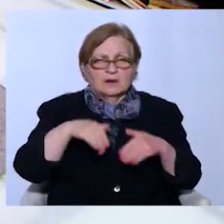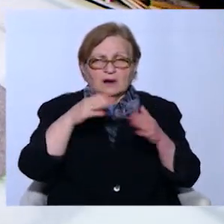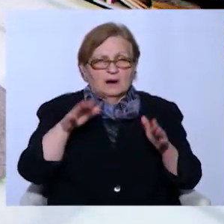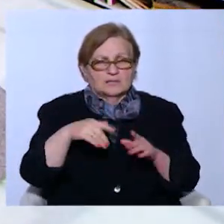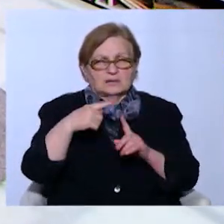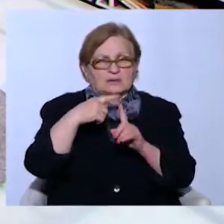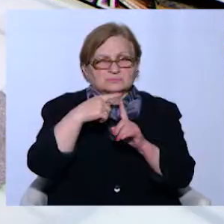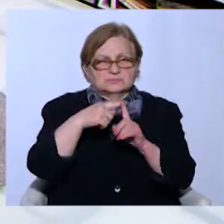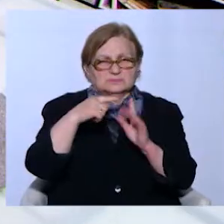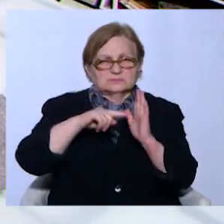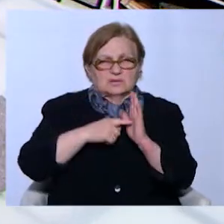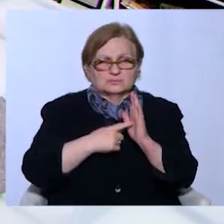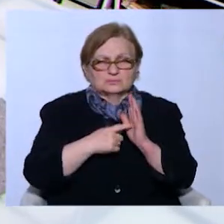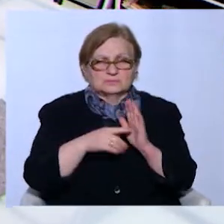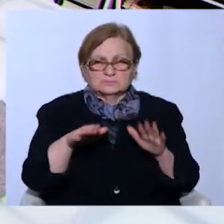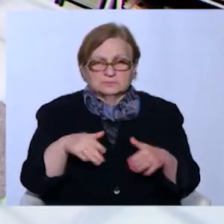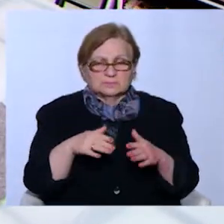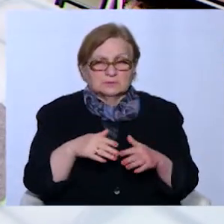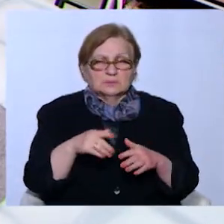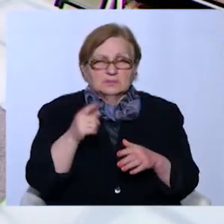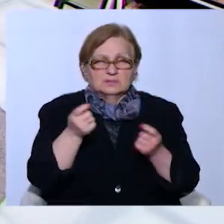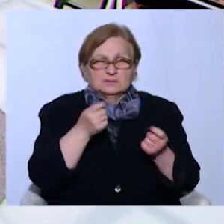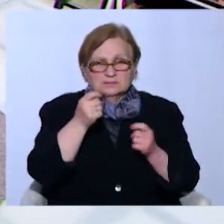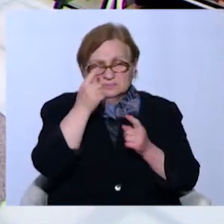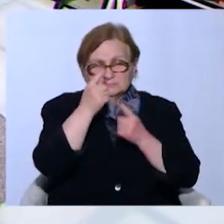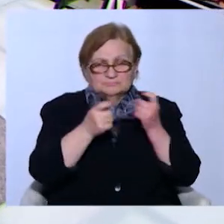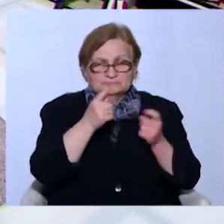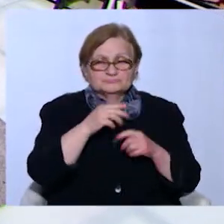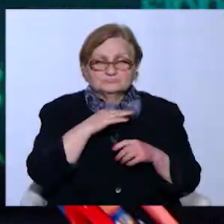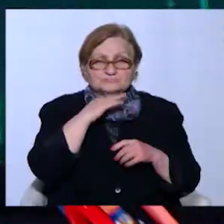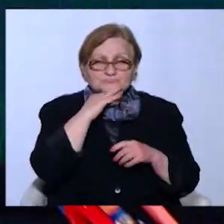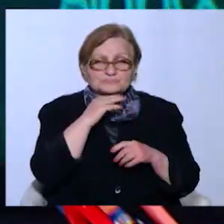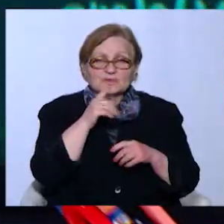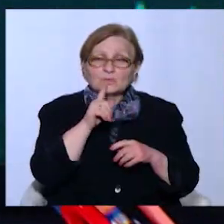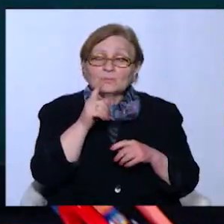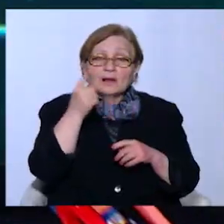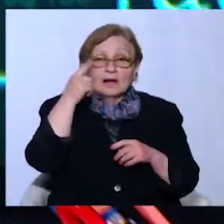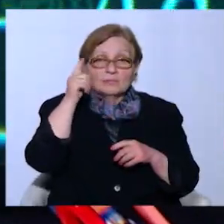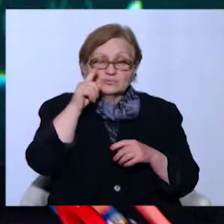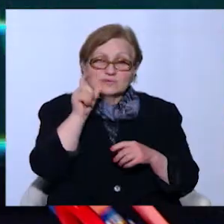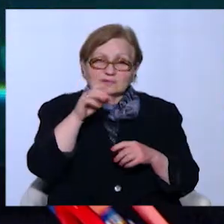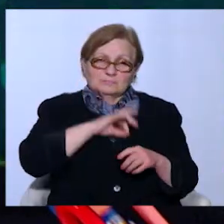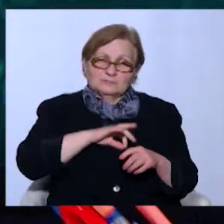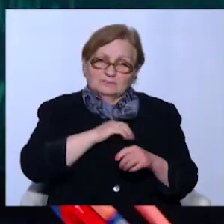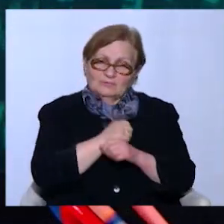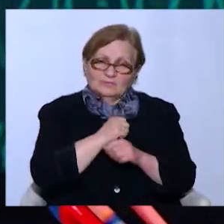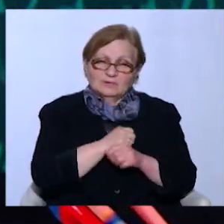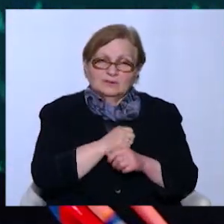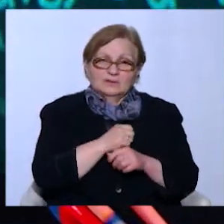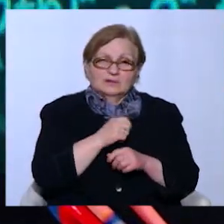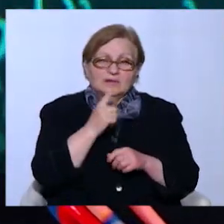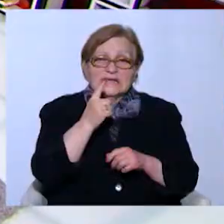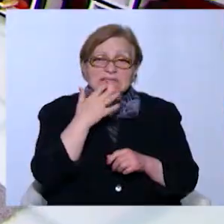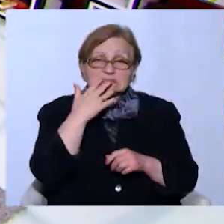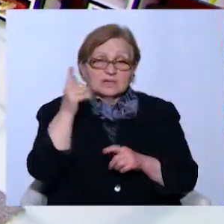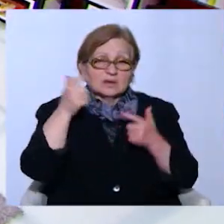x ღერსთან. ეს მცირედი ინფორმაციაც კი საკმარისია რამდენიმე ამოცანის ამოსახსნელად. Მაგალითად, ერთ-ერთ ეროვნულ